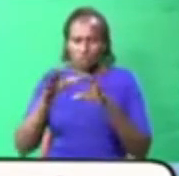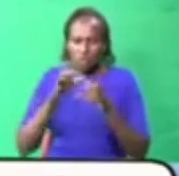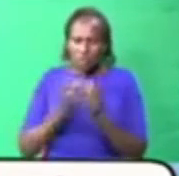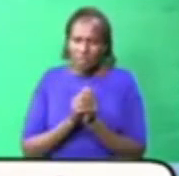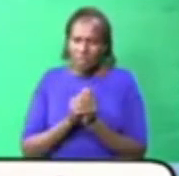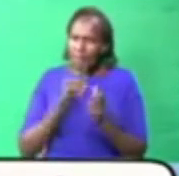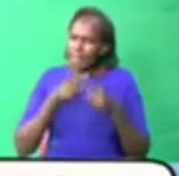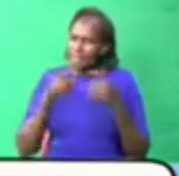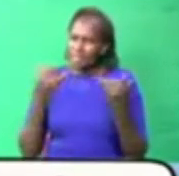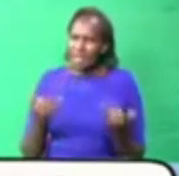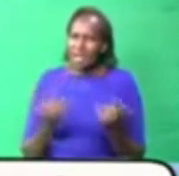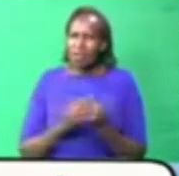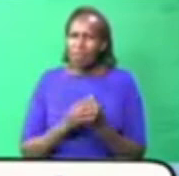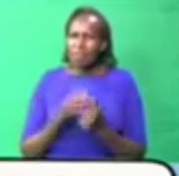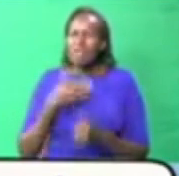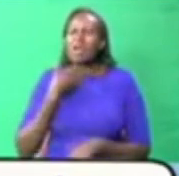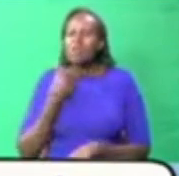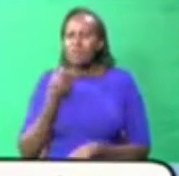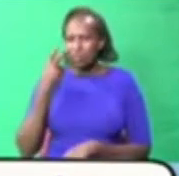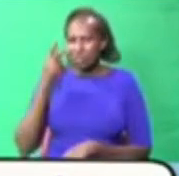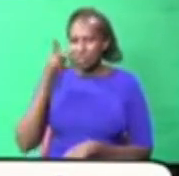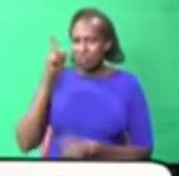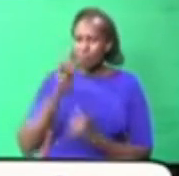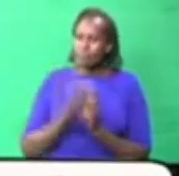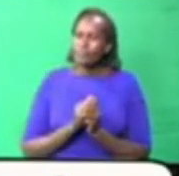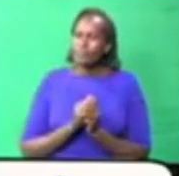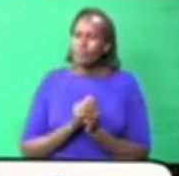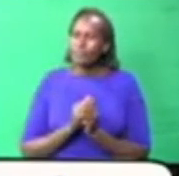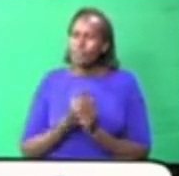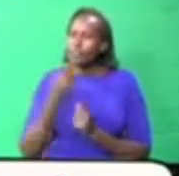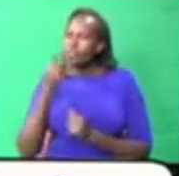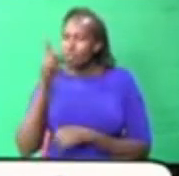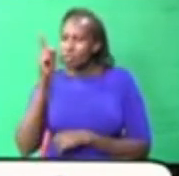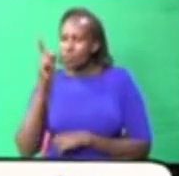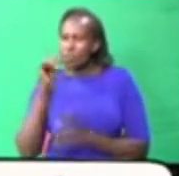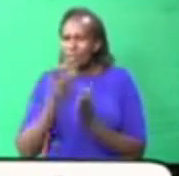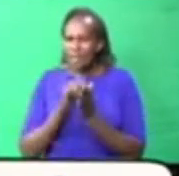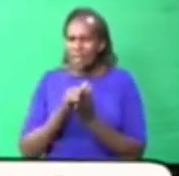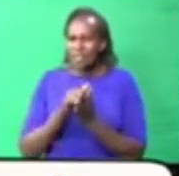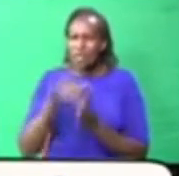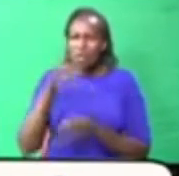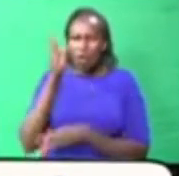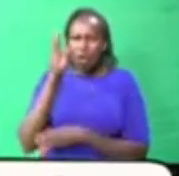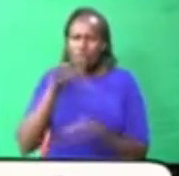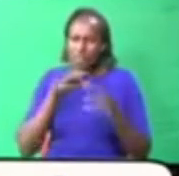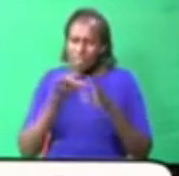lakini sasa nataka nikuone, nikuambie kwamba kuna kitu Mungu atafanya.